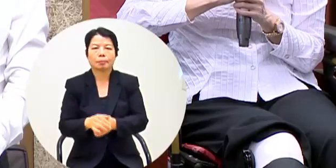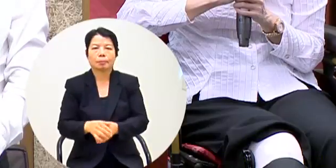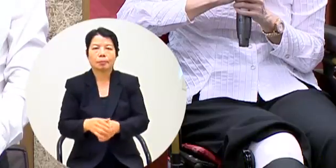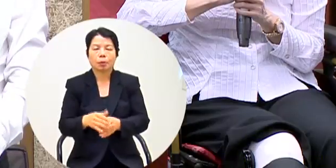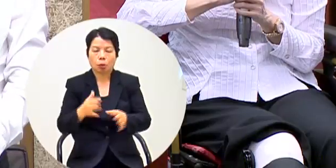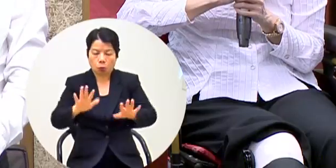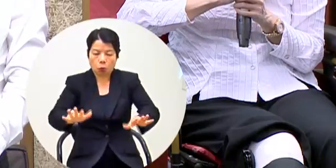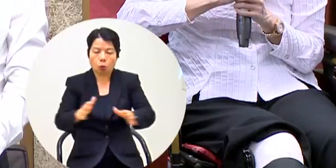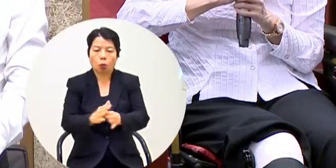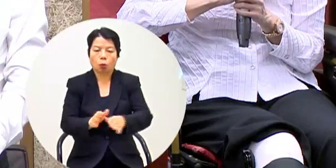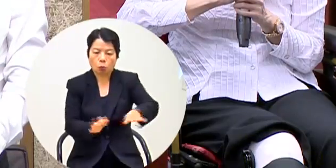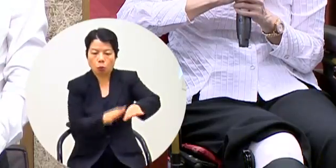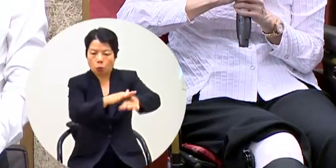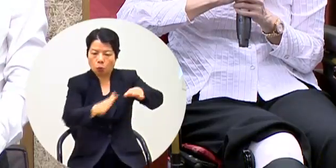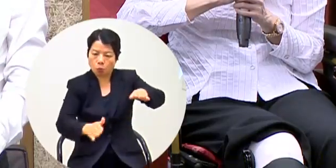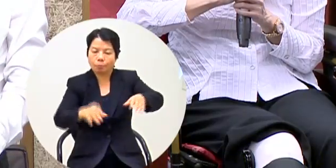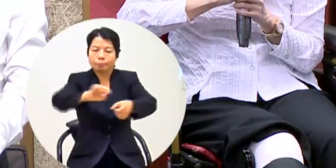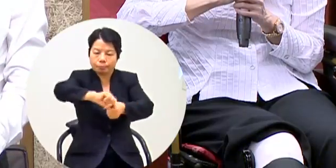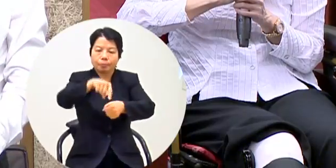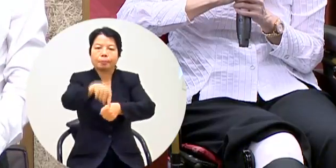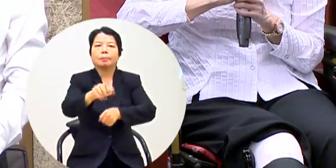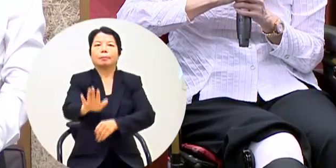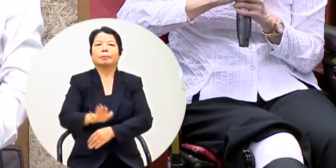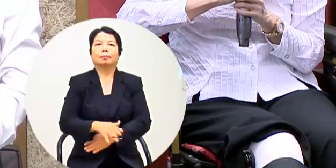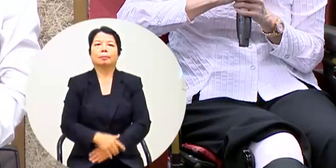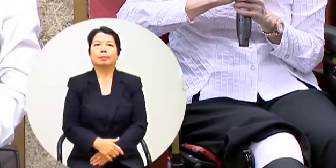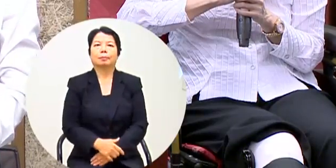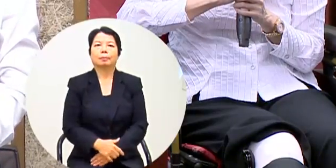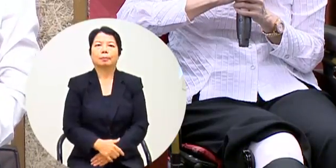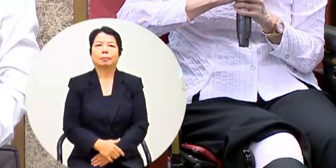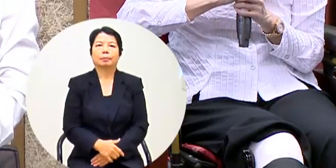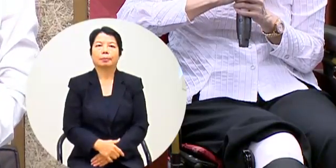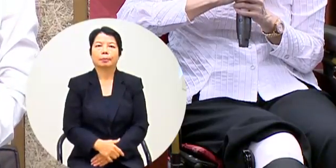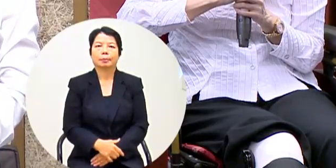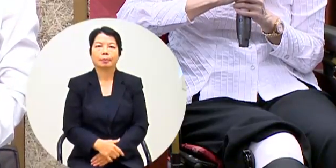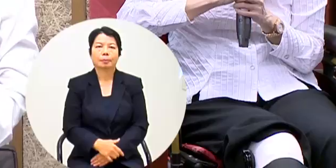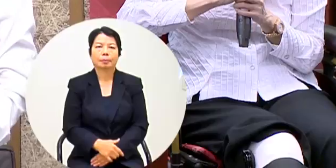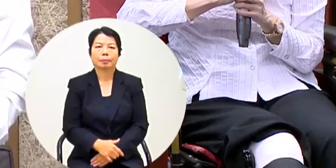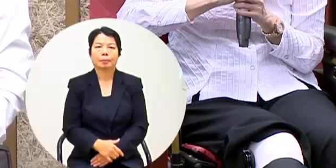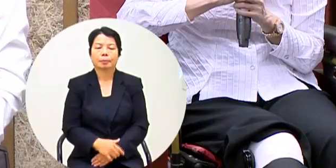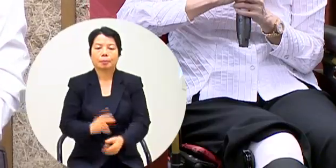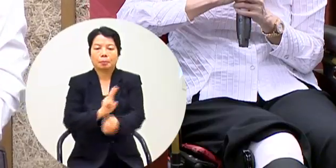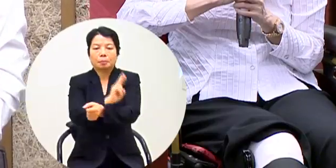出。那刚刚林议员所提到的在